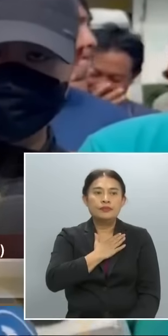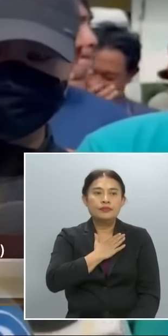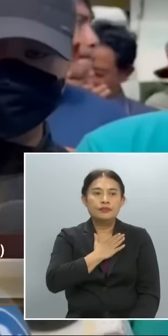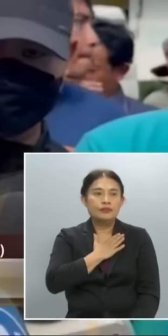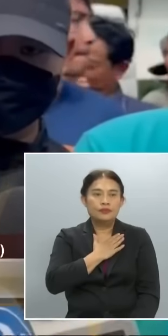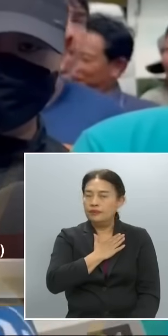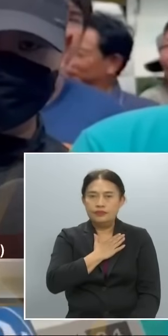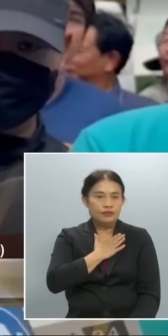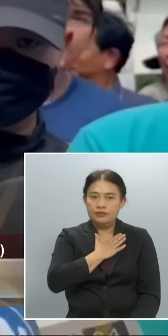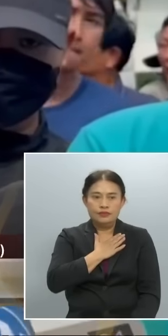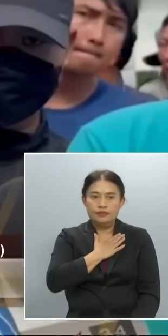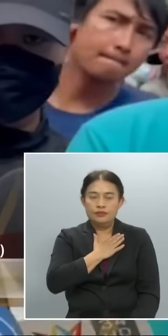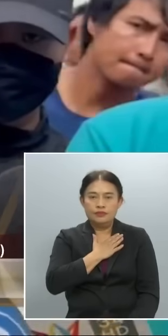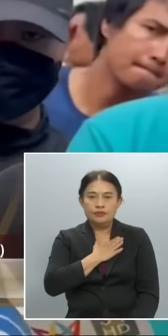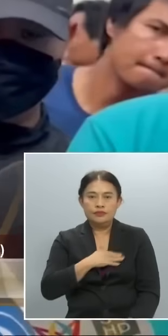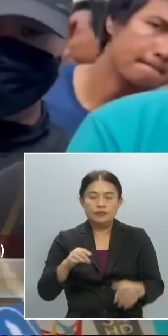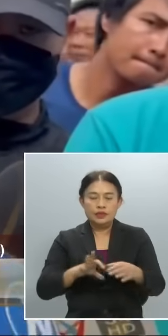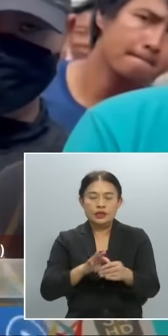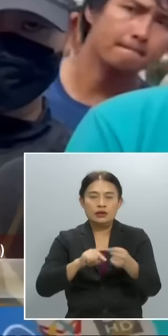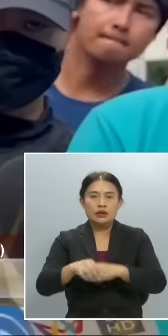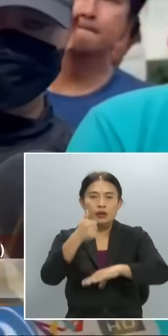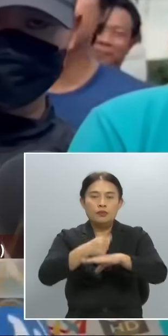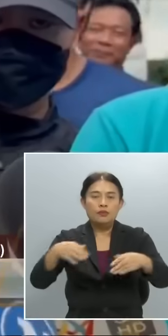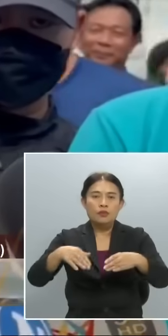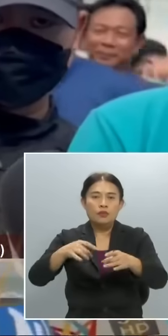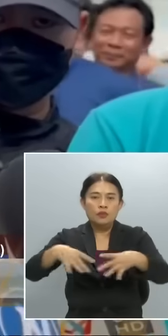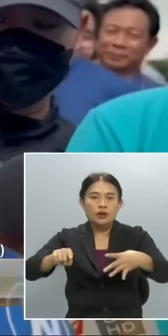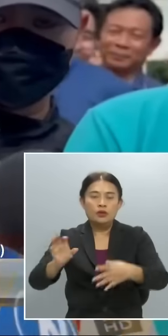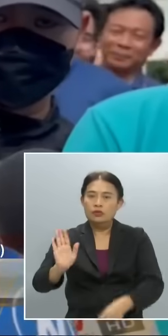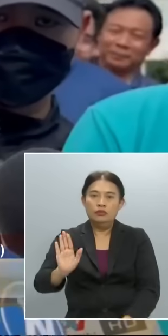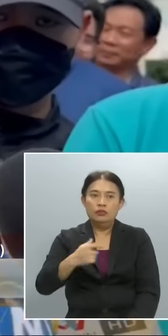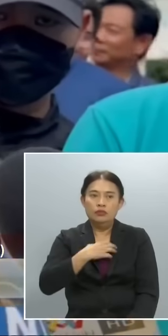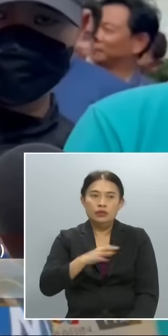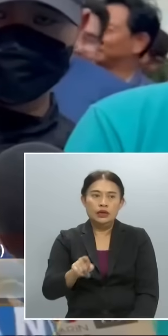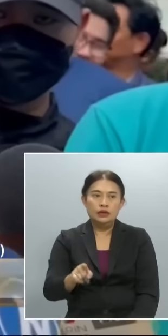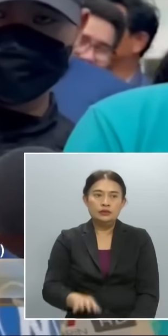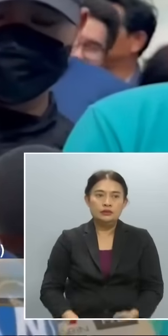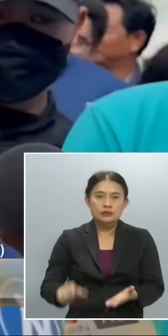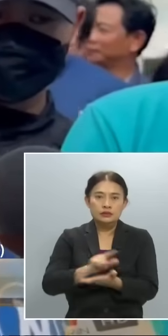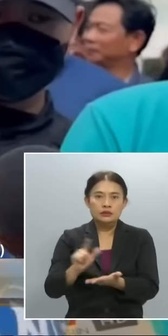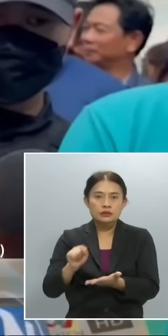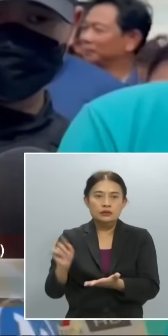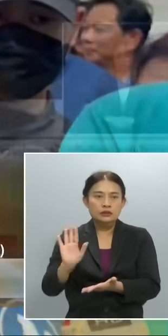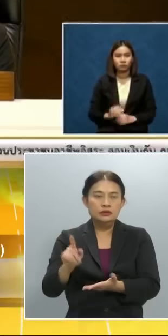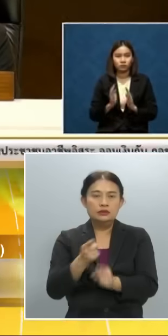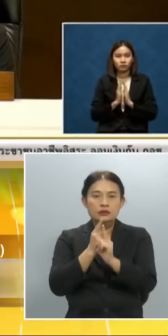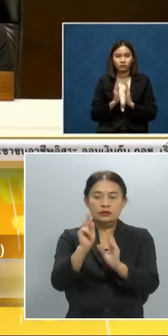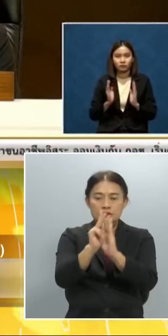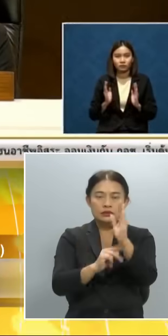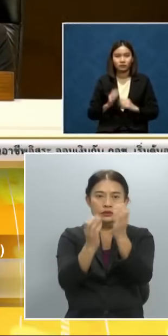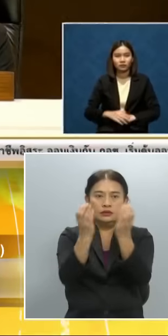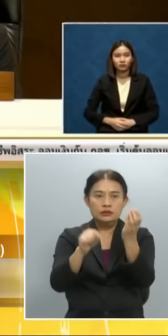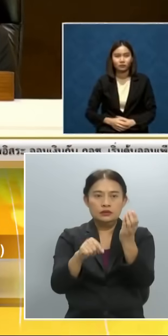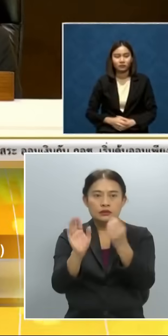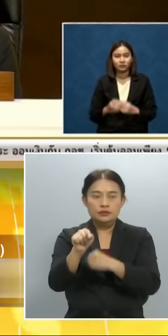ไม่ได้ต้องการตำแหน่งผู้นำฝ่ายค้านครับ แสดงว่าหมออ๋องก็ไม่ต้องไม่มีความจำเป็นที่ต้องลาออกถูกไหมครับ ถ้าตามรัฐธรรมนูญก็เป็นอย่างนั้นผมก็คิดว่า